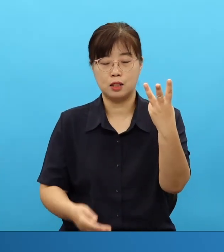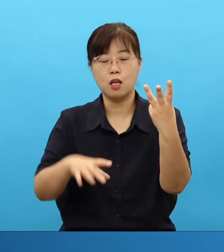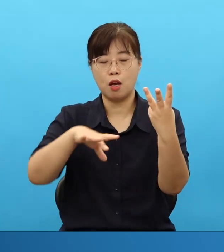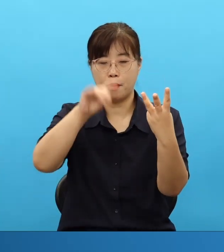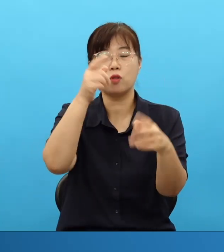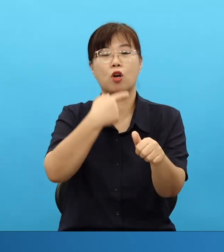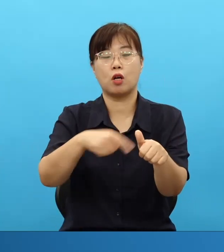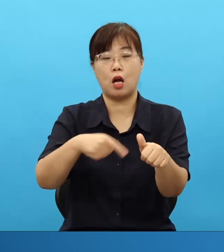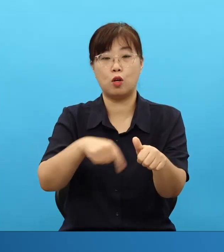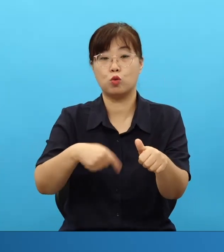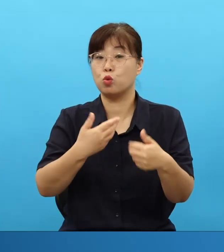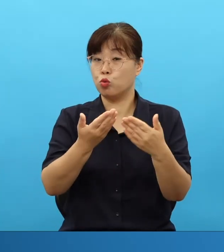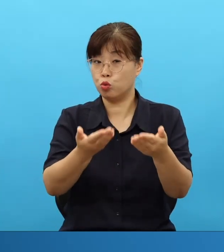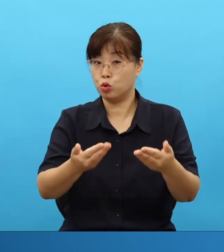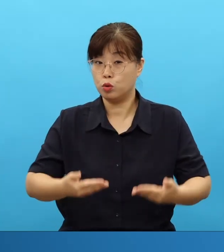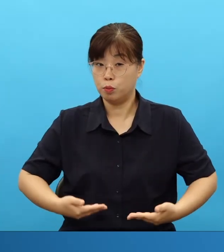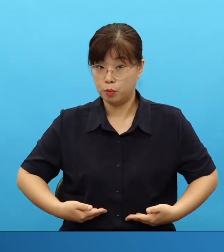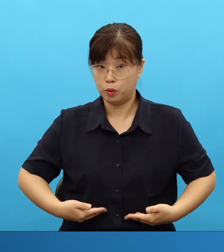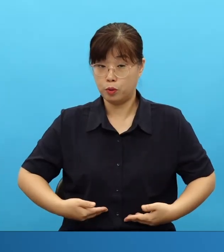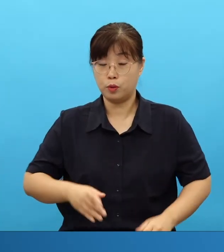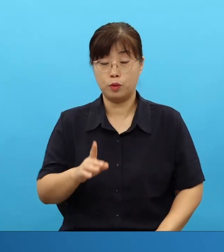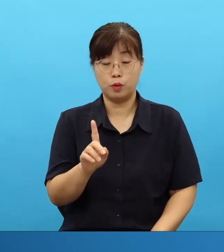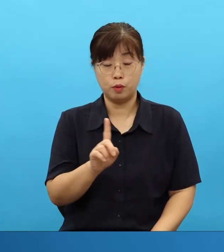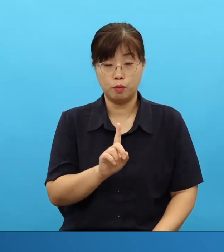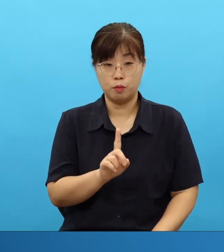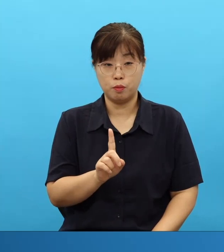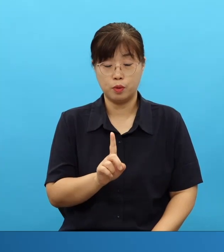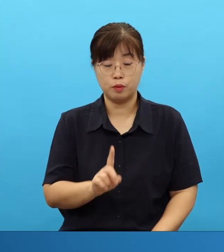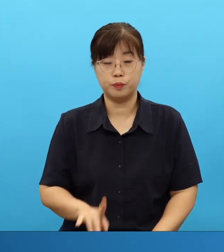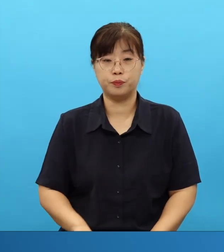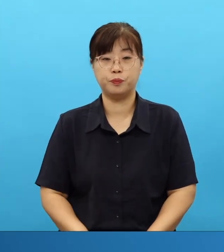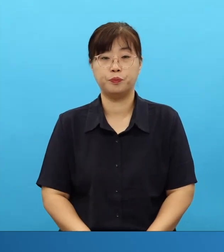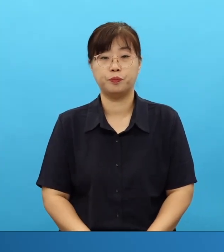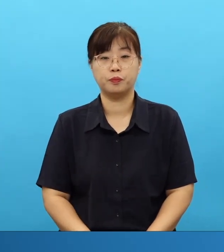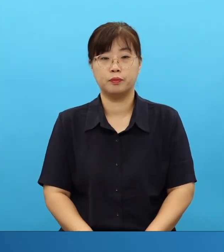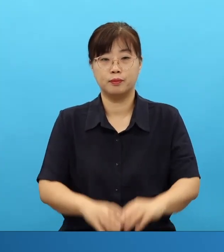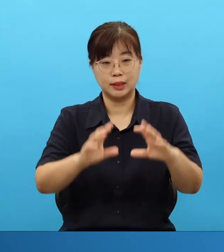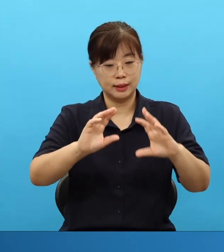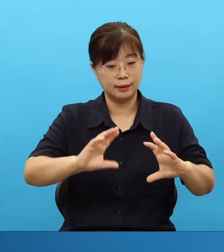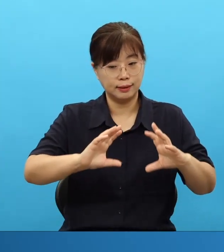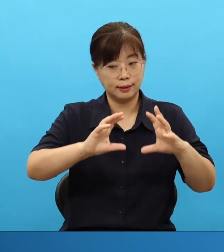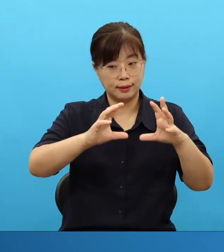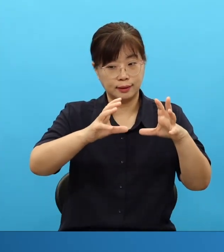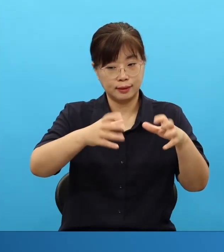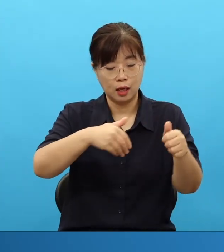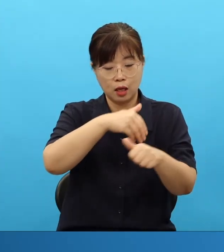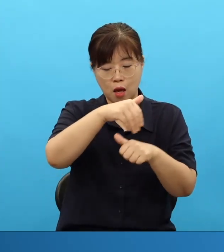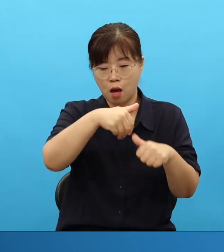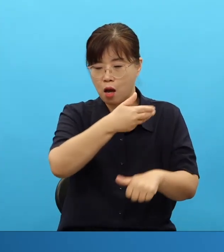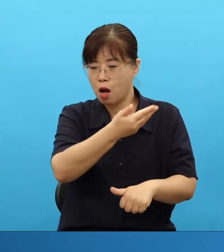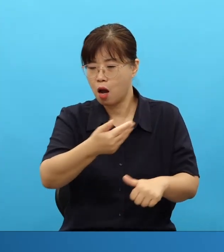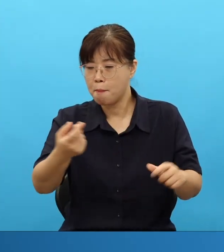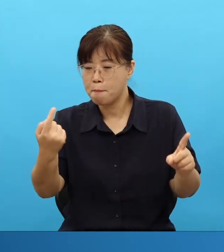됩니다 세계 름을 바꾸는 것은 길을 알면 쉬운